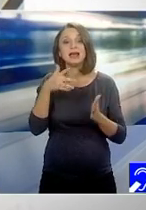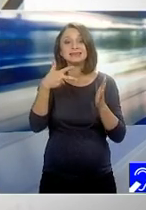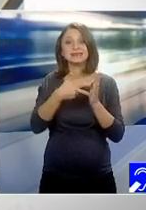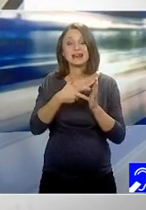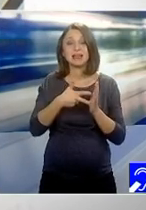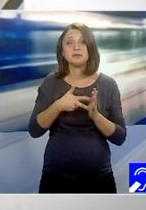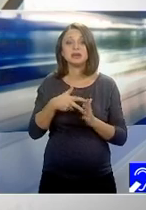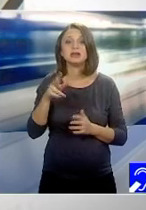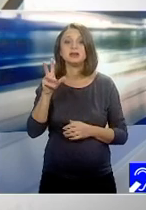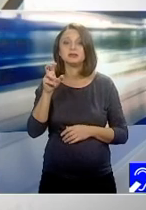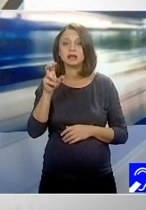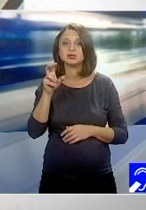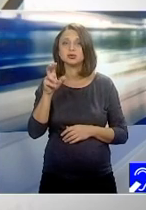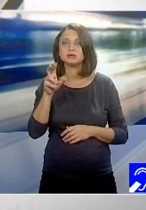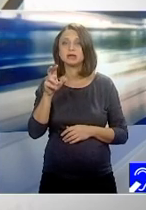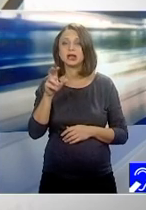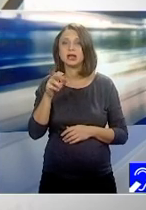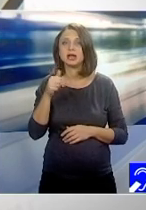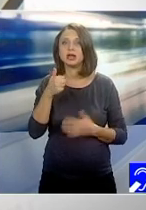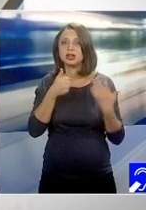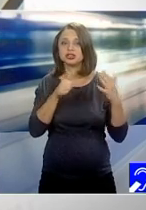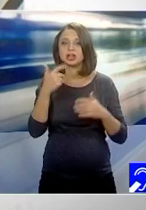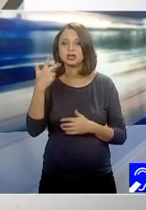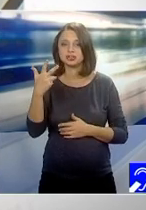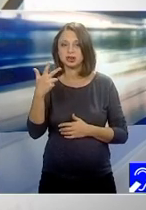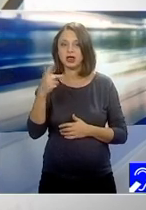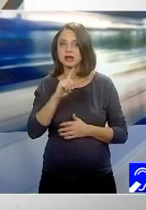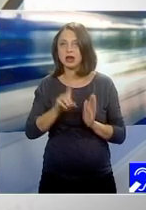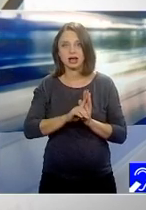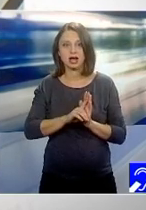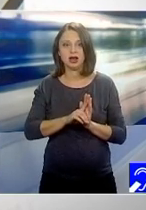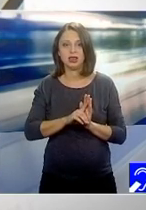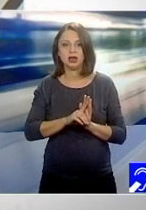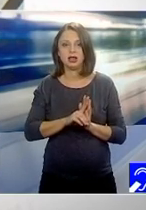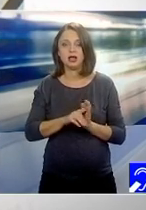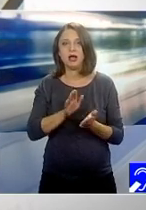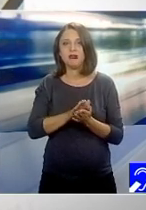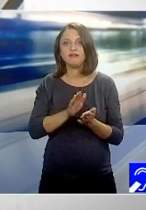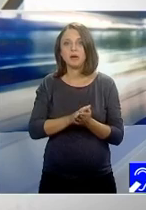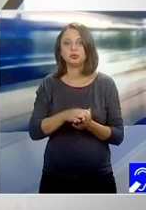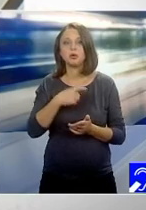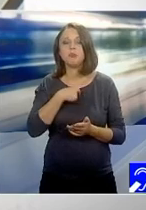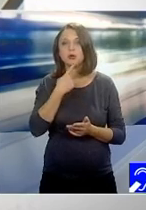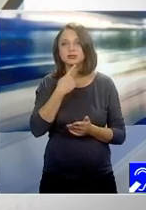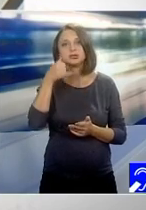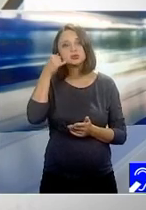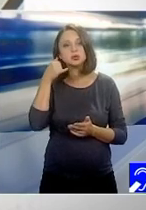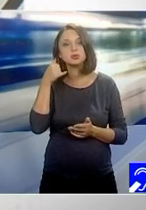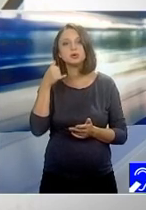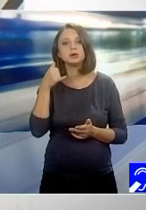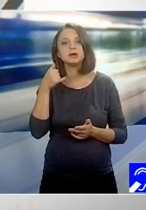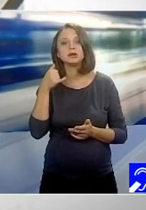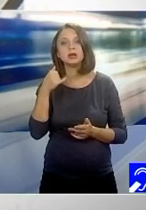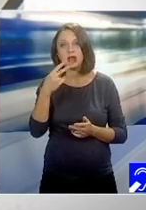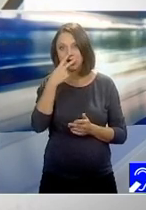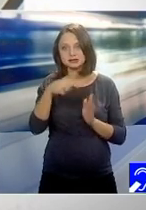a fi ilegale. Faptul că cetățenii pot să sune la 112 doar indicând numărul mijlocului de transport din